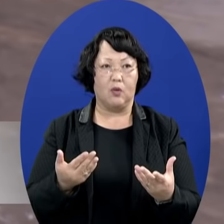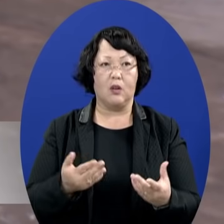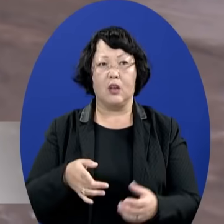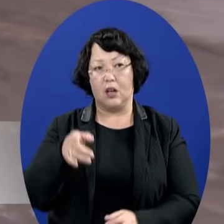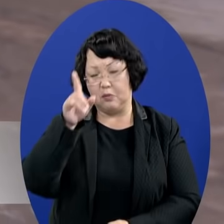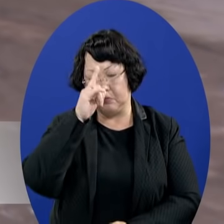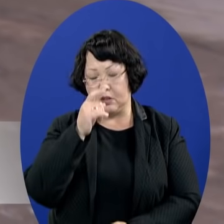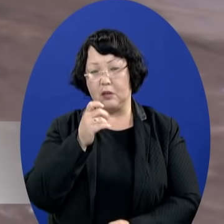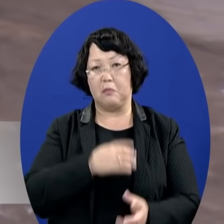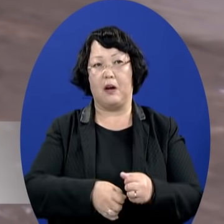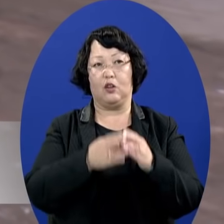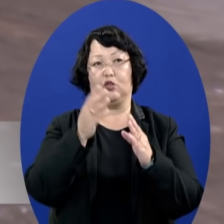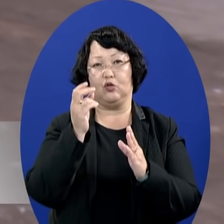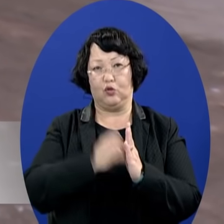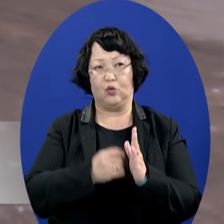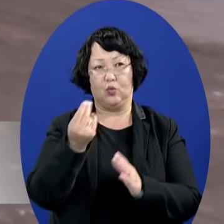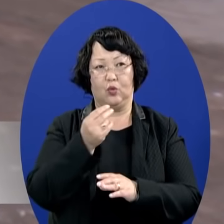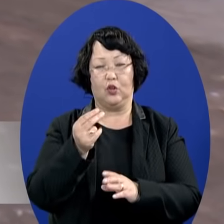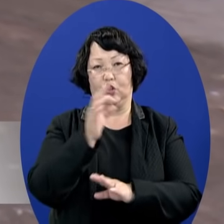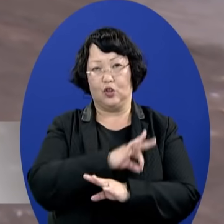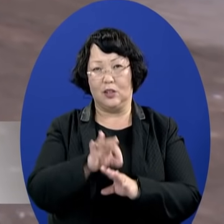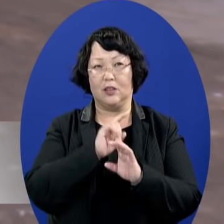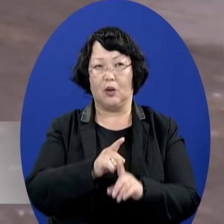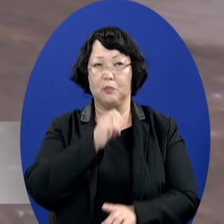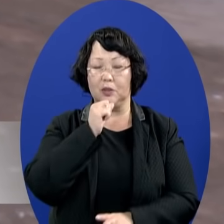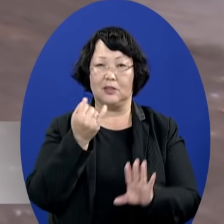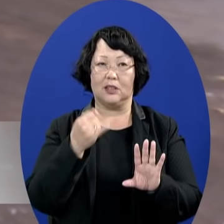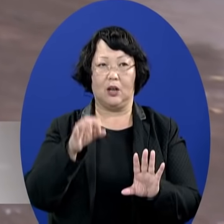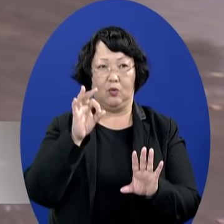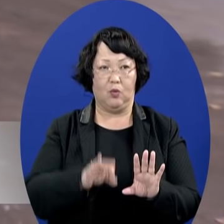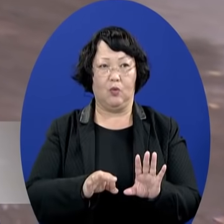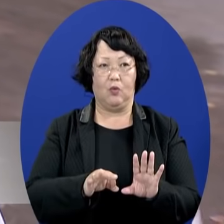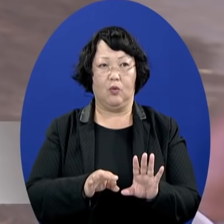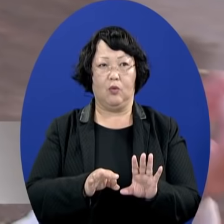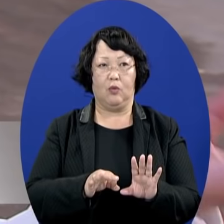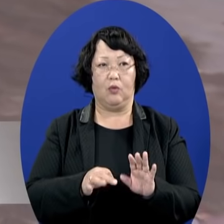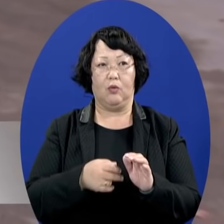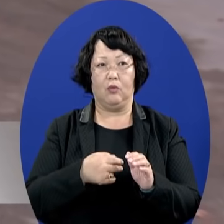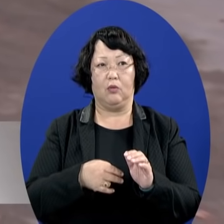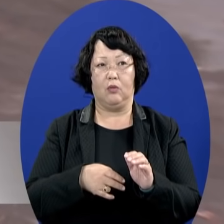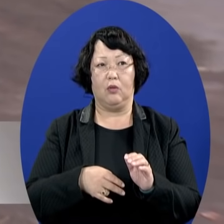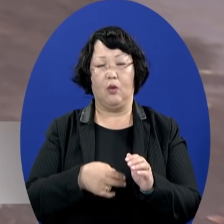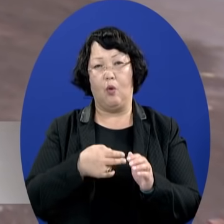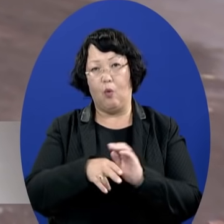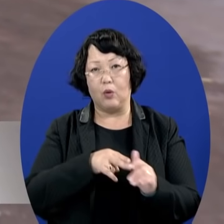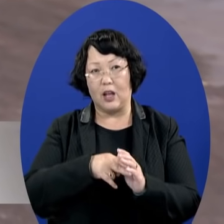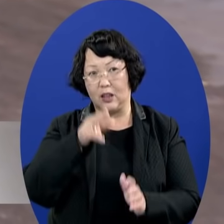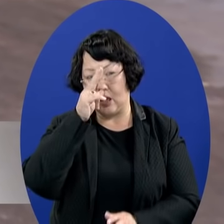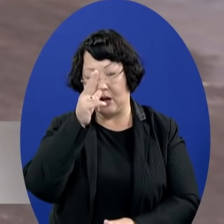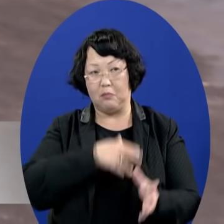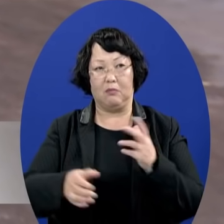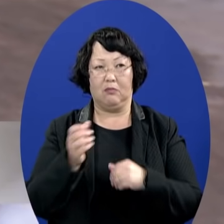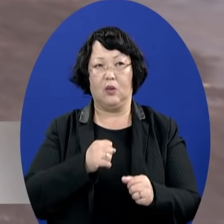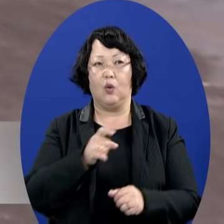яг баригдах ёстой зургаараа баригдахгүй ч ба 60% нь одоо хулгайлагдаж дээрэмчдийн гараар ороод хувийн